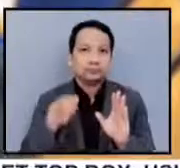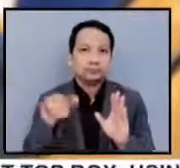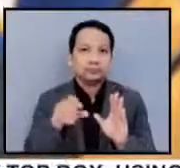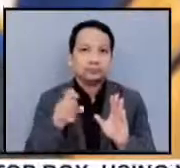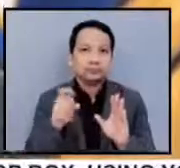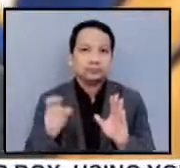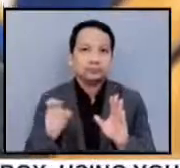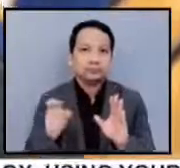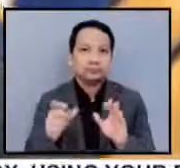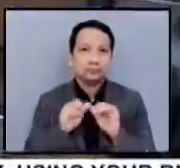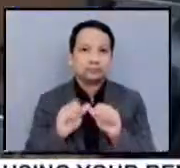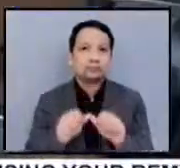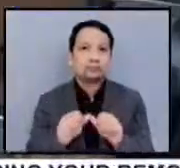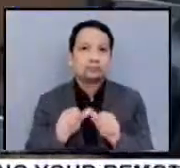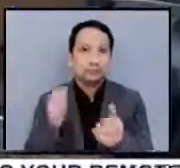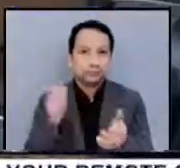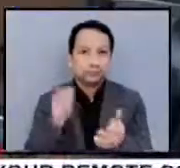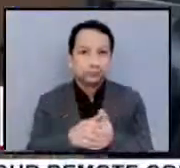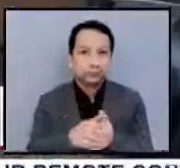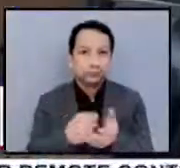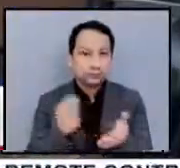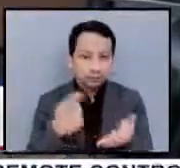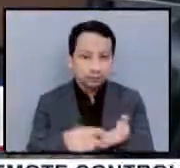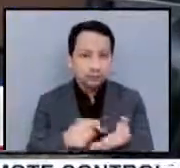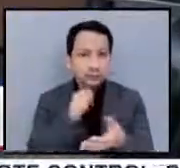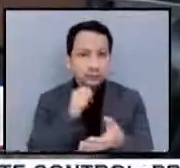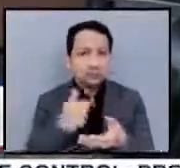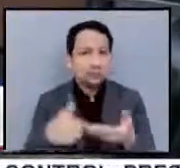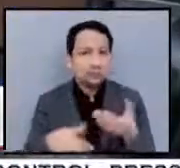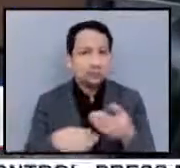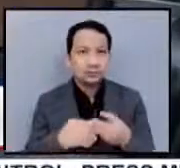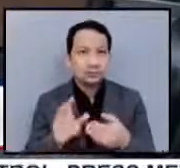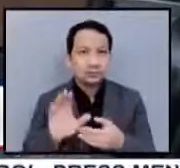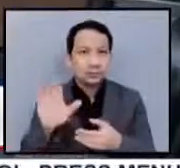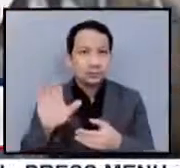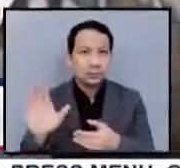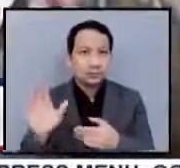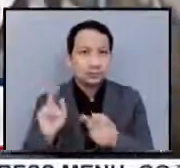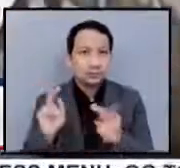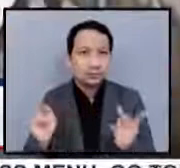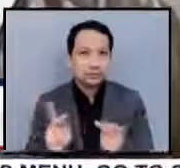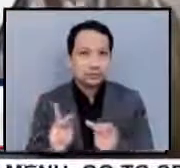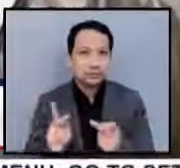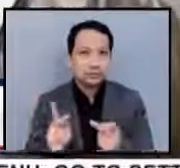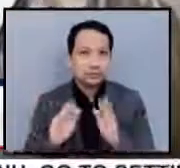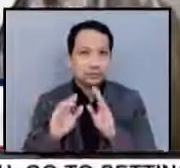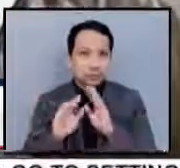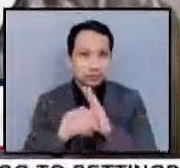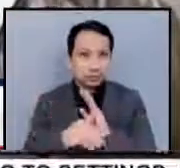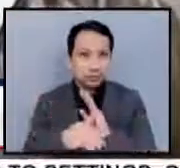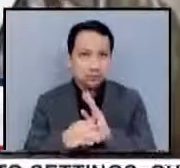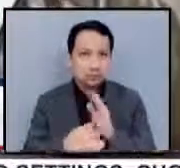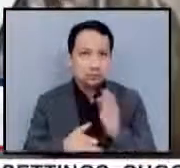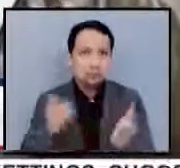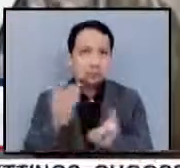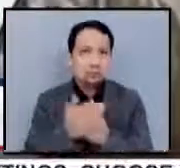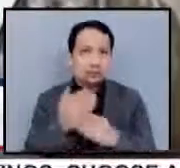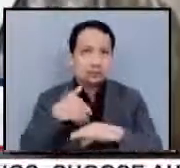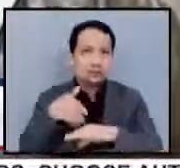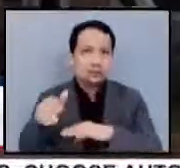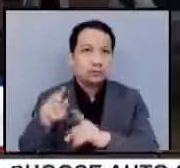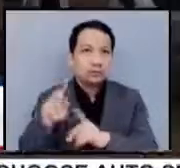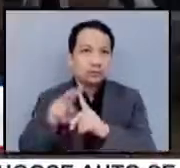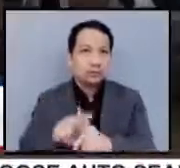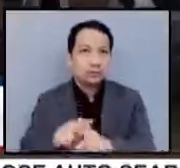nang magparehistro ang botante kahit hindi mismo sa kanyang presinto. COMELEC na anya ang magpapadala ng aplikasyon sa lugar kung